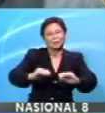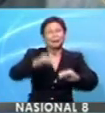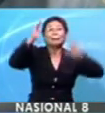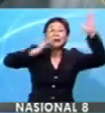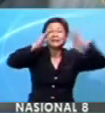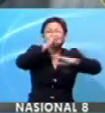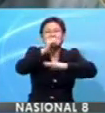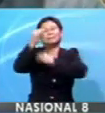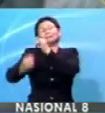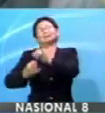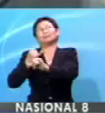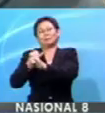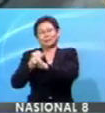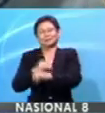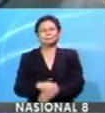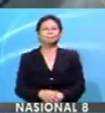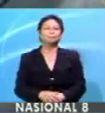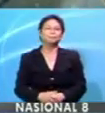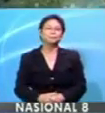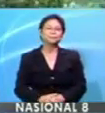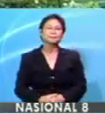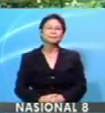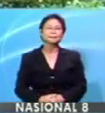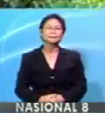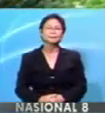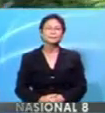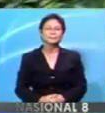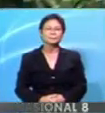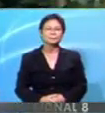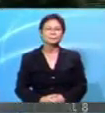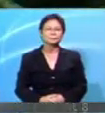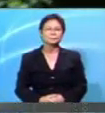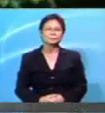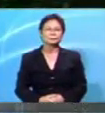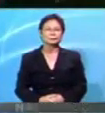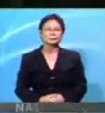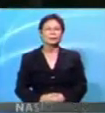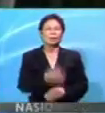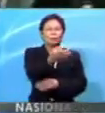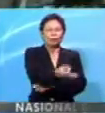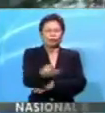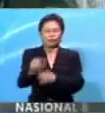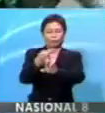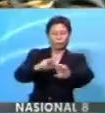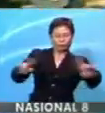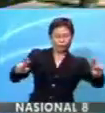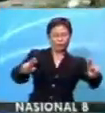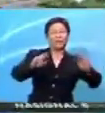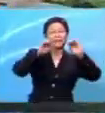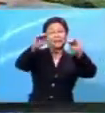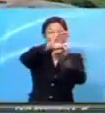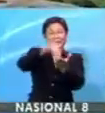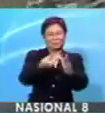tempatan malah ke peringkat antarabangsa antara prasarana yang disediakan di paching